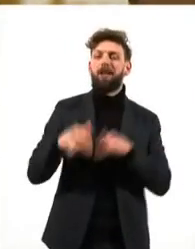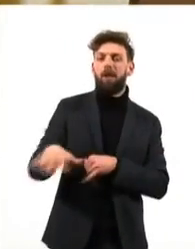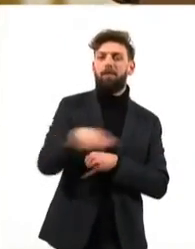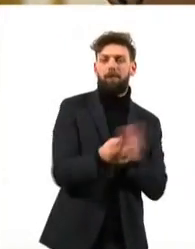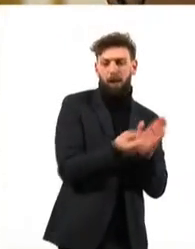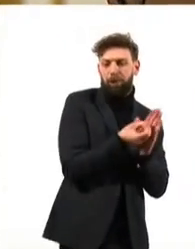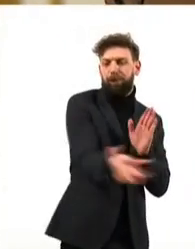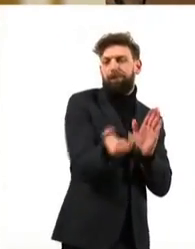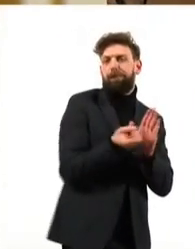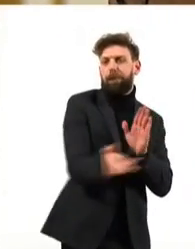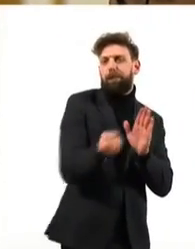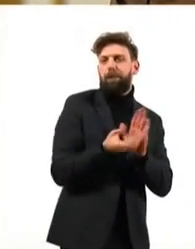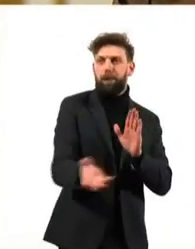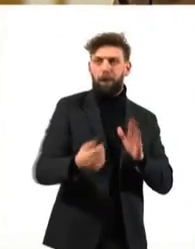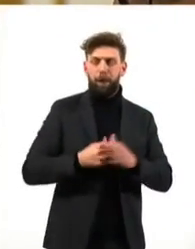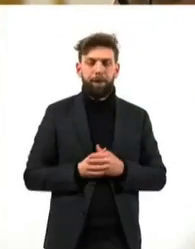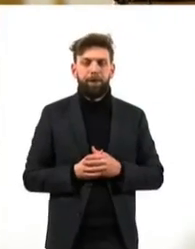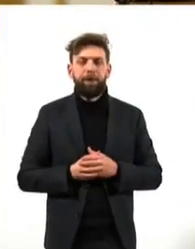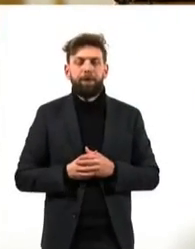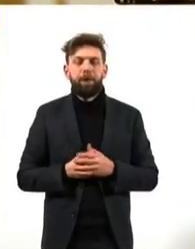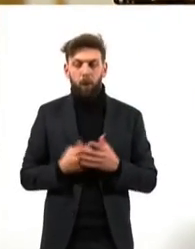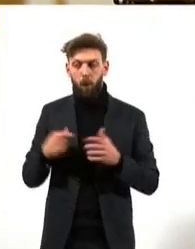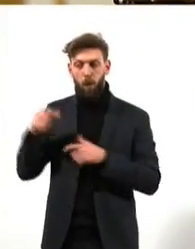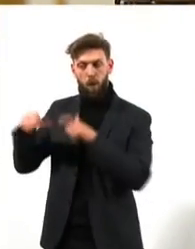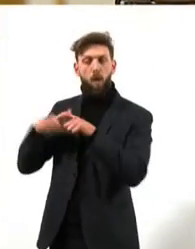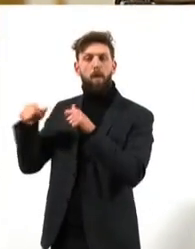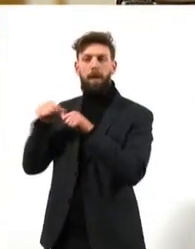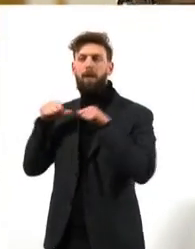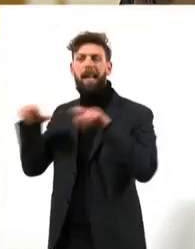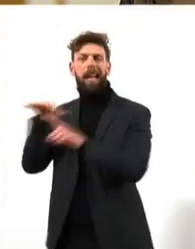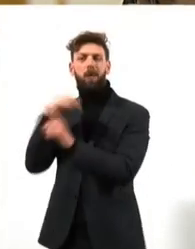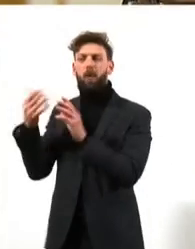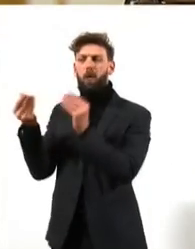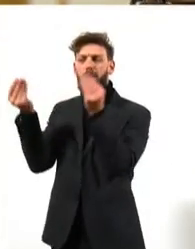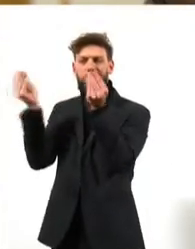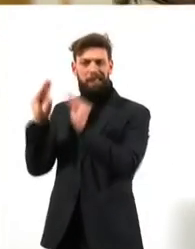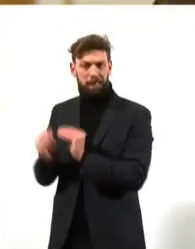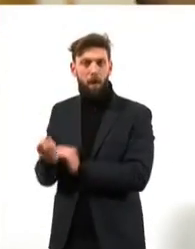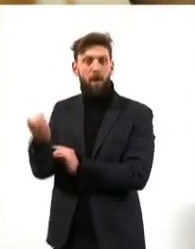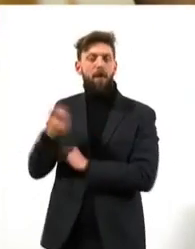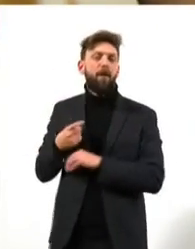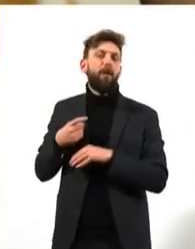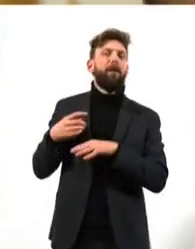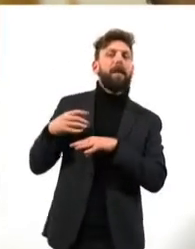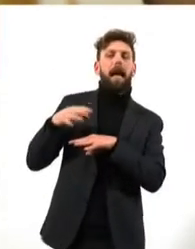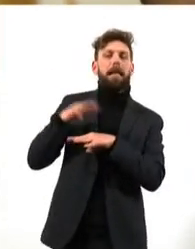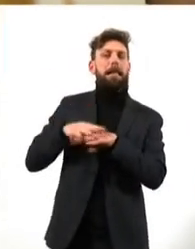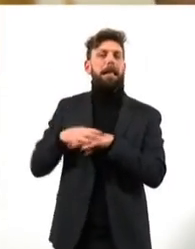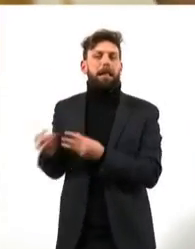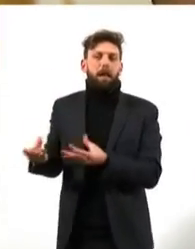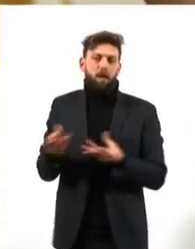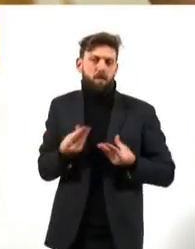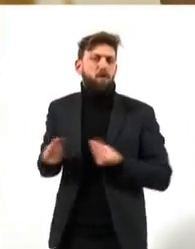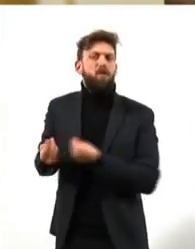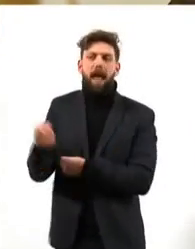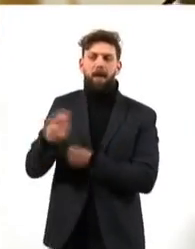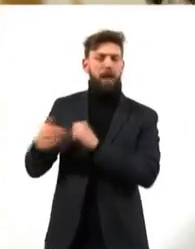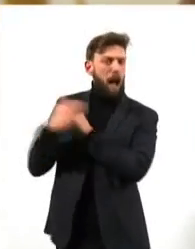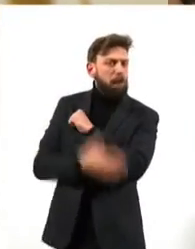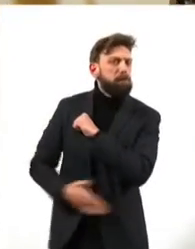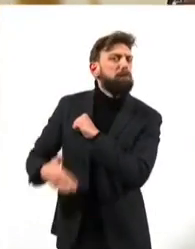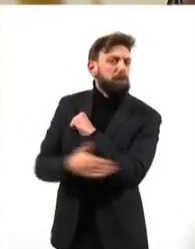Donc, dans Smile Conseil, on a des créateurs de contenu qui sont pour la plupart issus de quartiers populaires et de la campagne. Et on